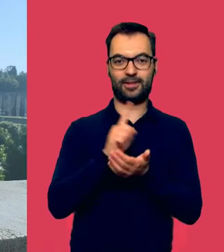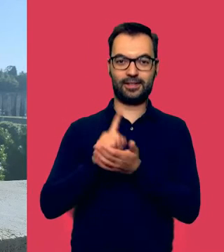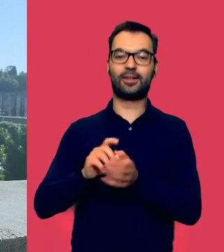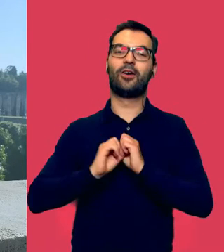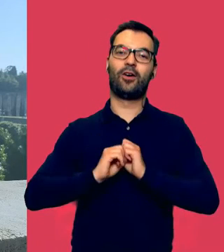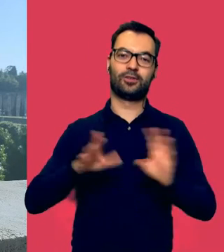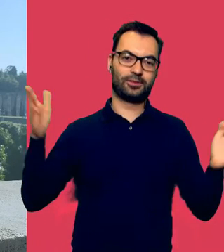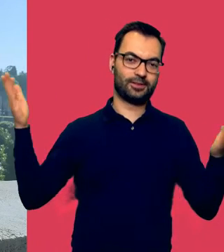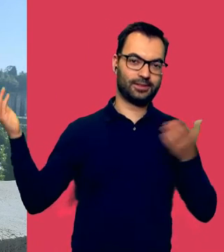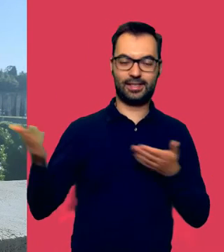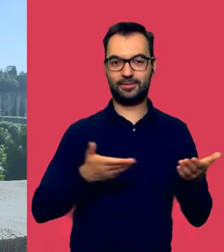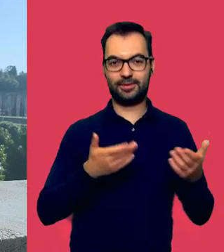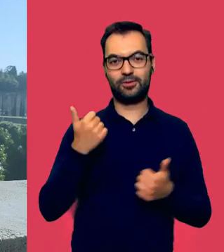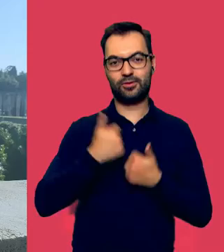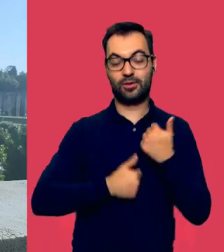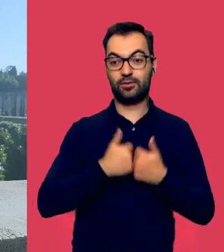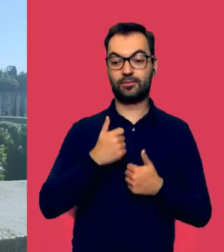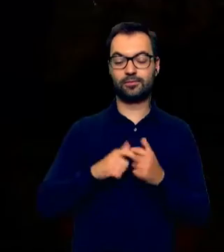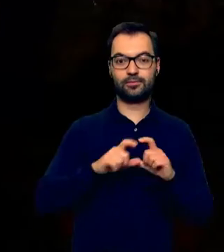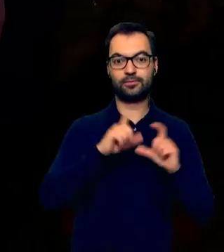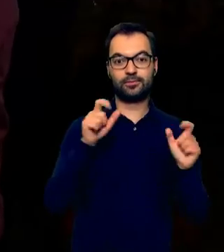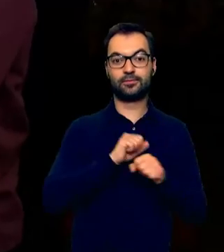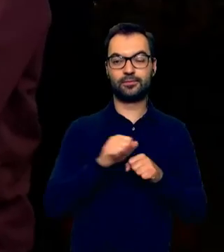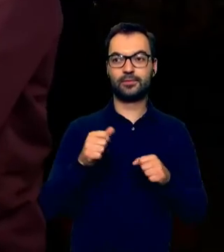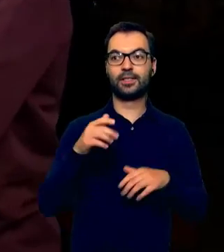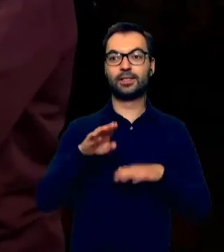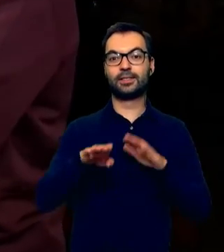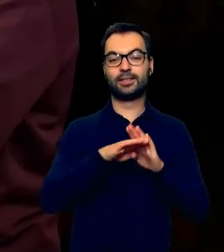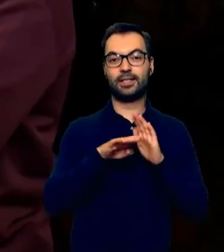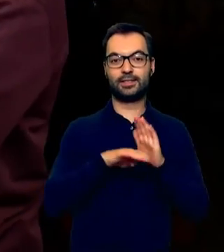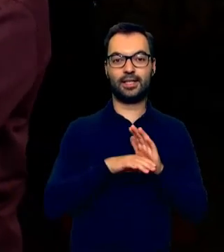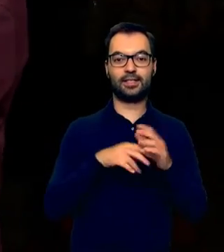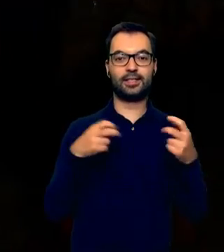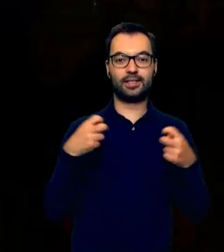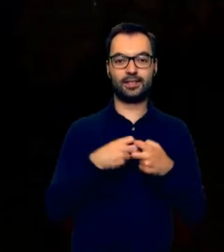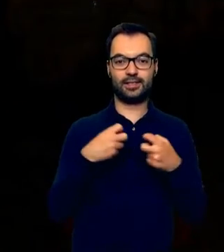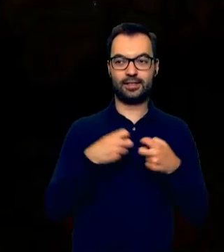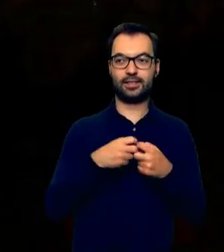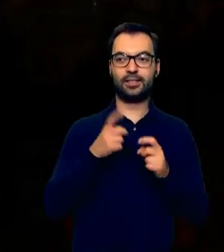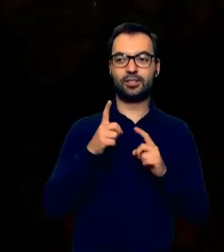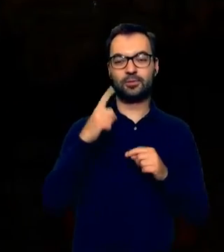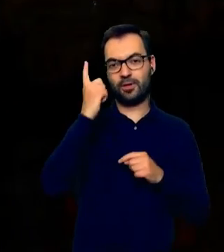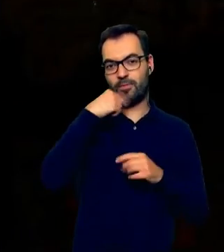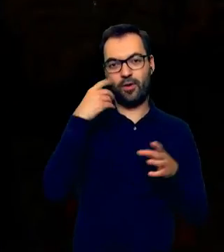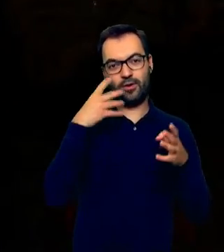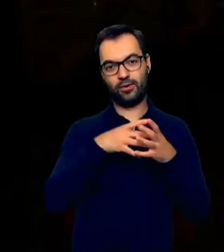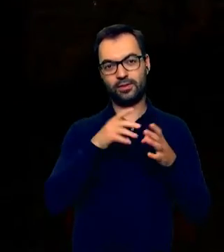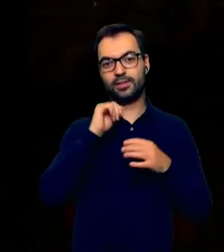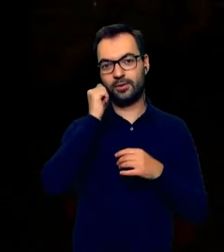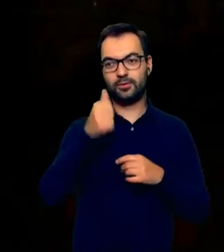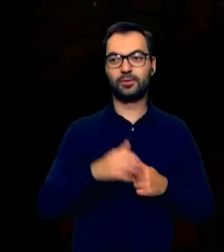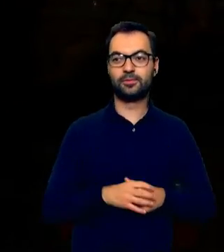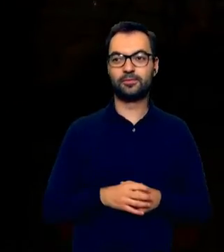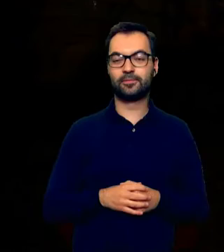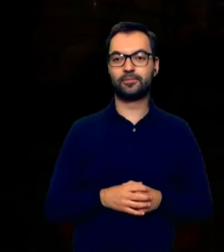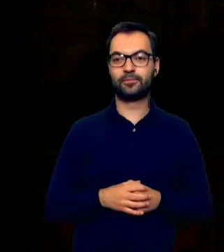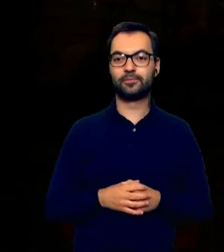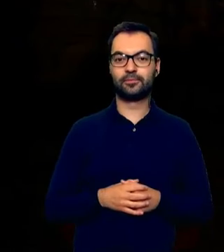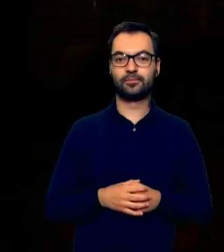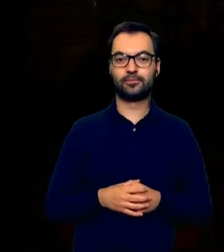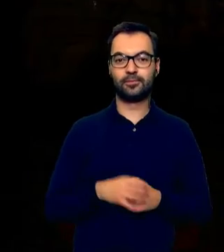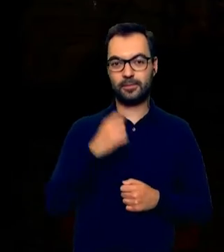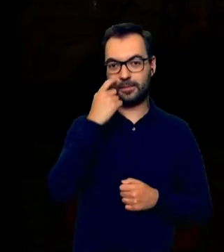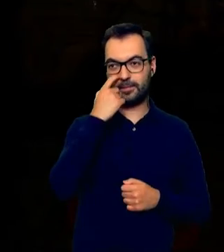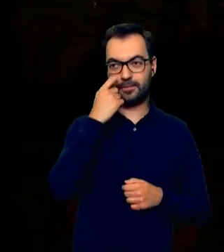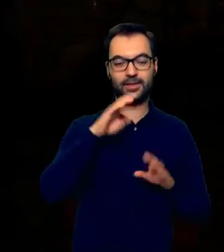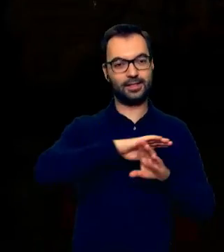zwycięzcom i oczywiście zapraszamy do konkursu. On cały czas trwa, a zasady na naszej stronie internetowej. Jeszcze szybka prognoza pogody na jutro, bo oczywiście